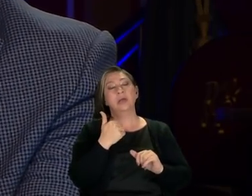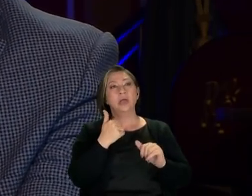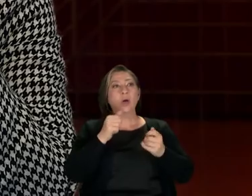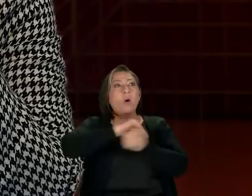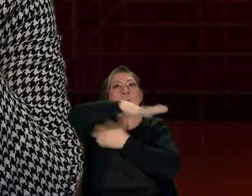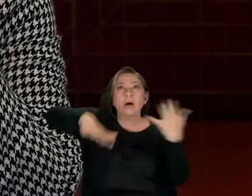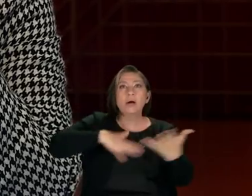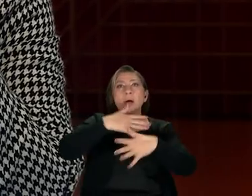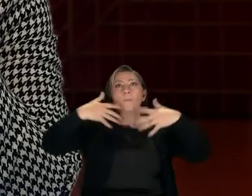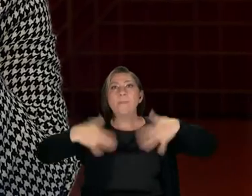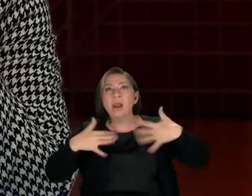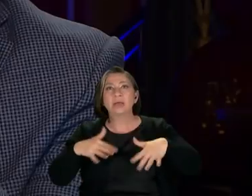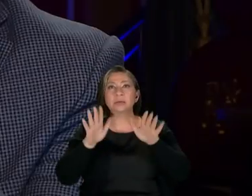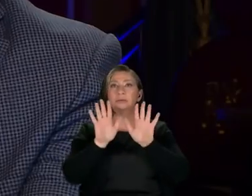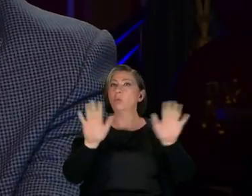Kaosu engeller,